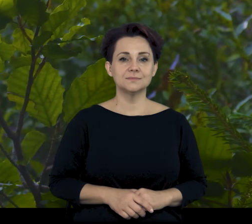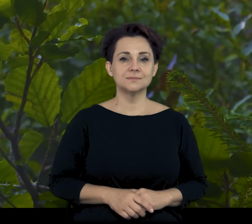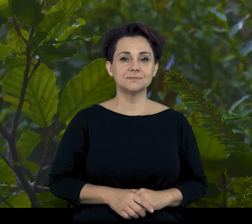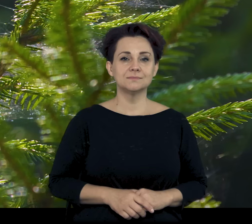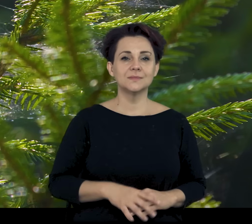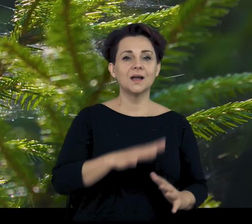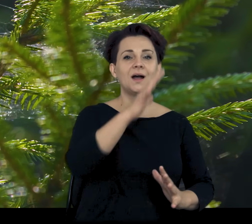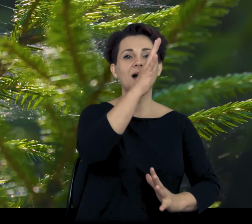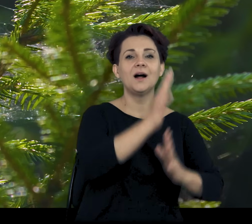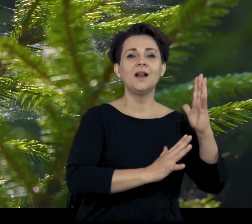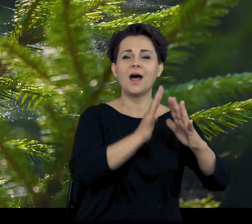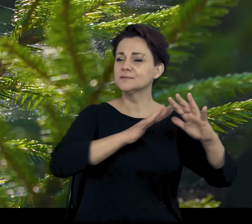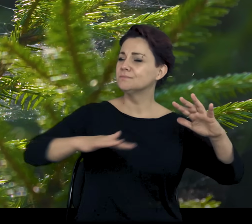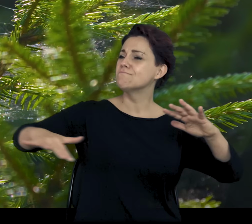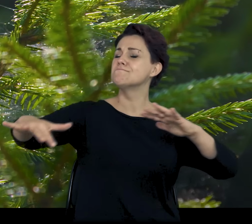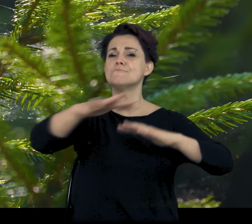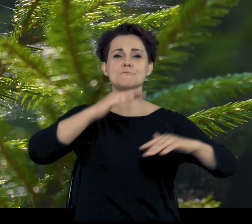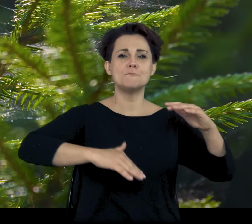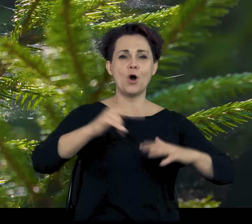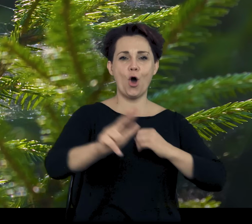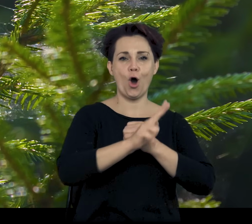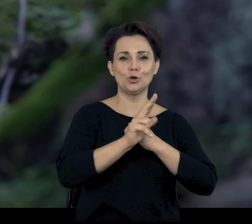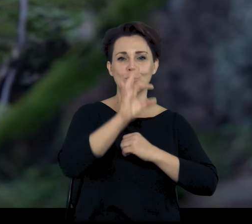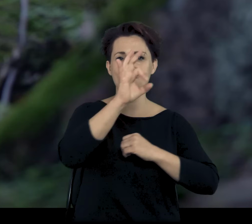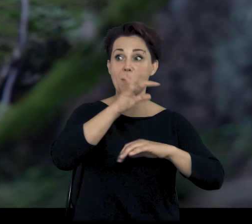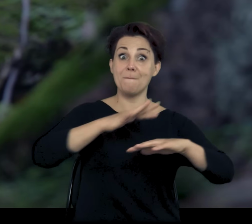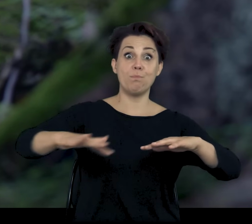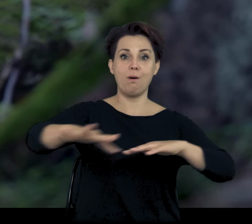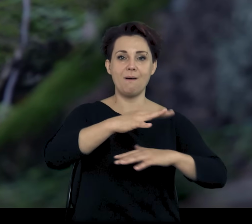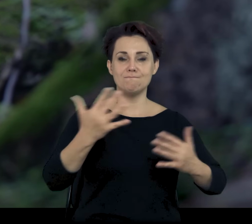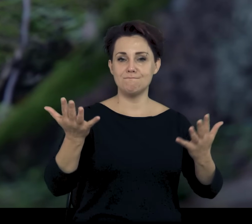Lasy pokrywają ponad 80% powierzchni parku.